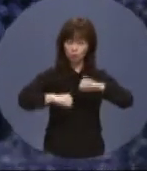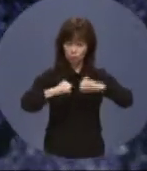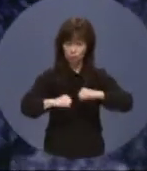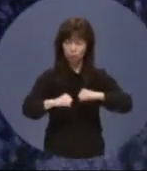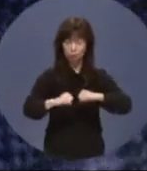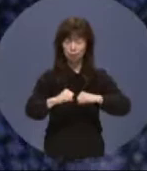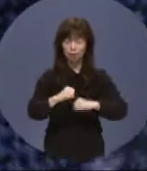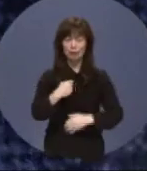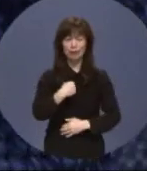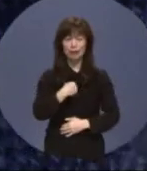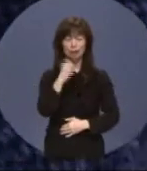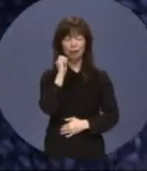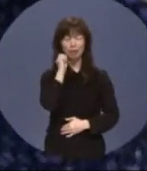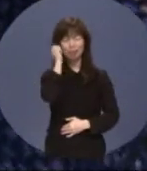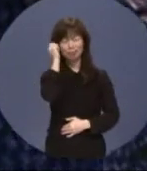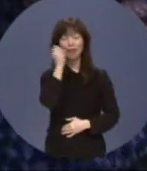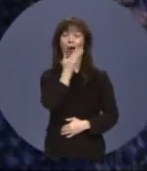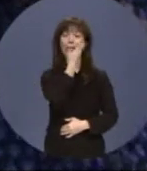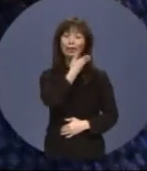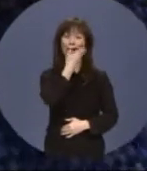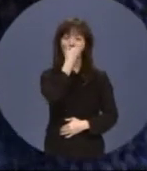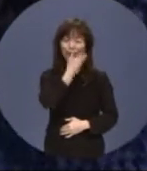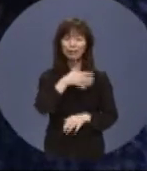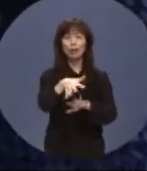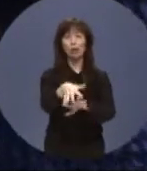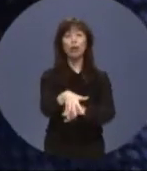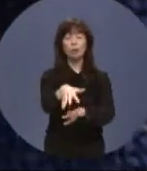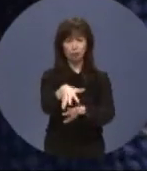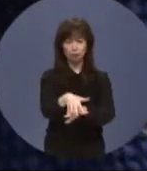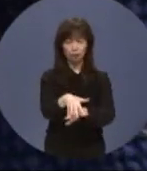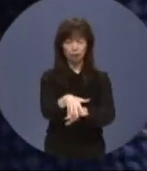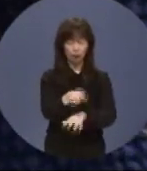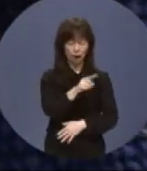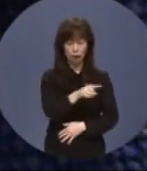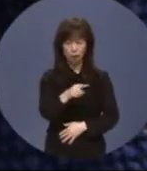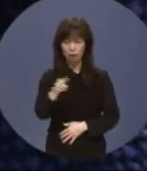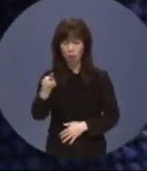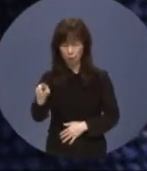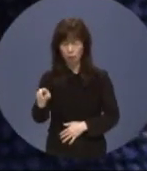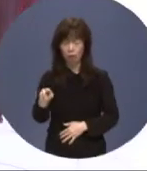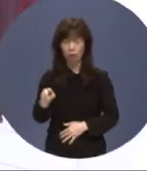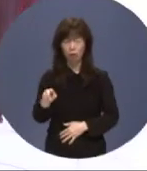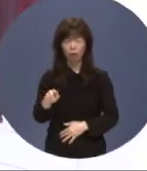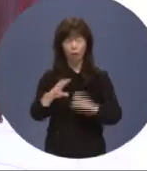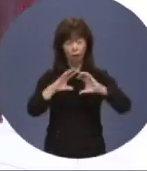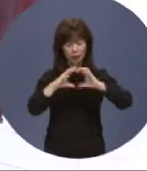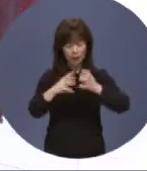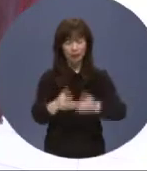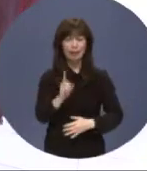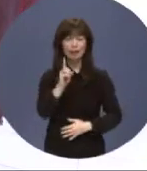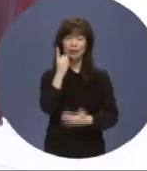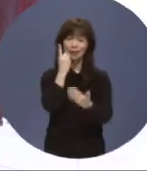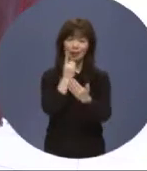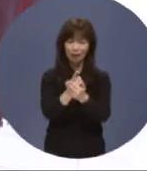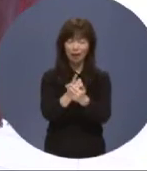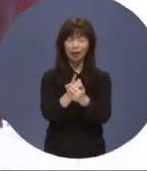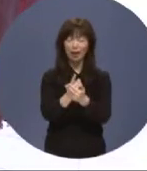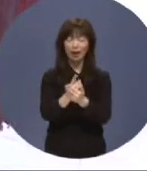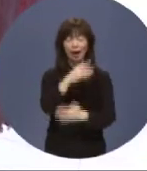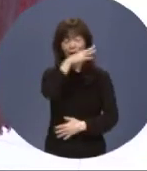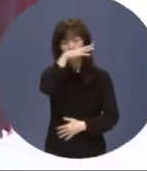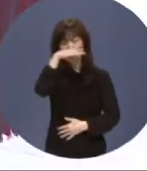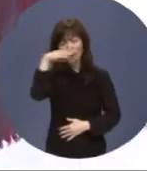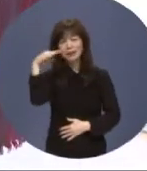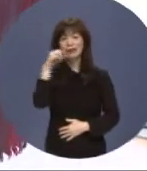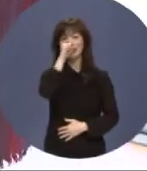感性を最大限に引き出す織り方で、どの作品も世界に2つとない個性